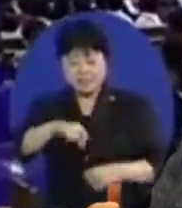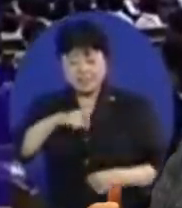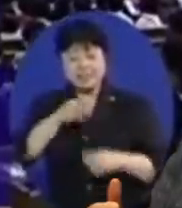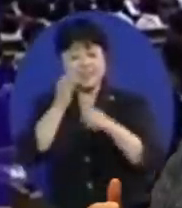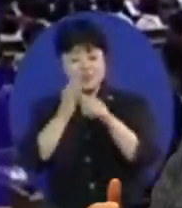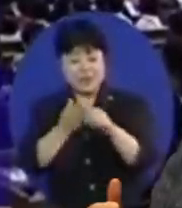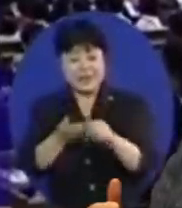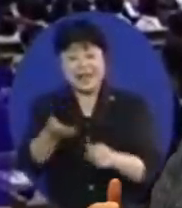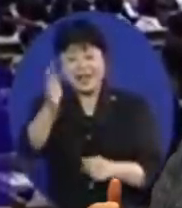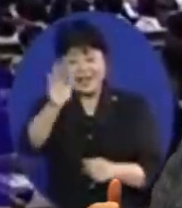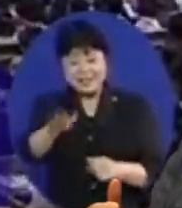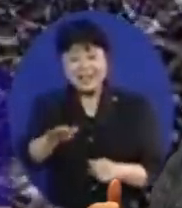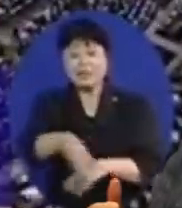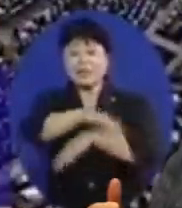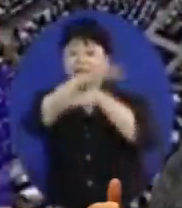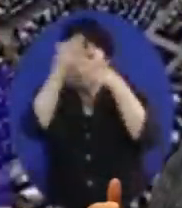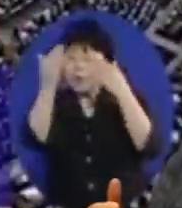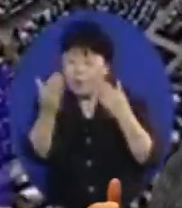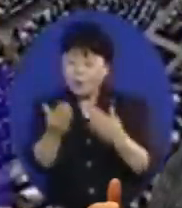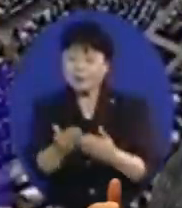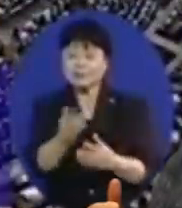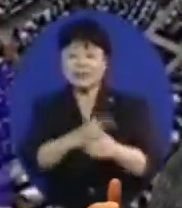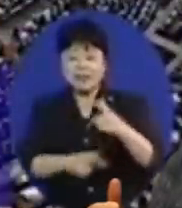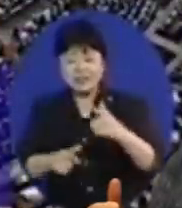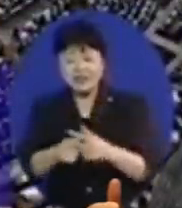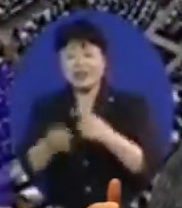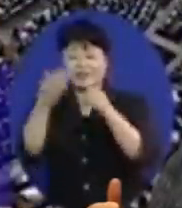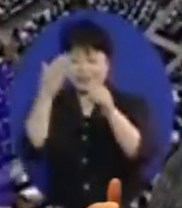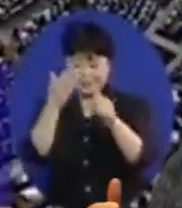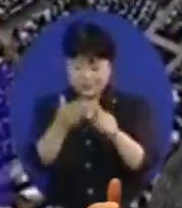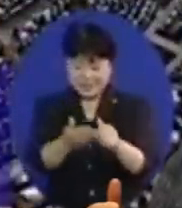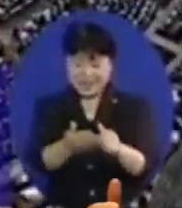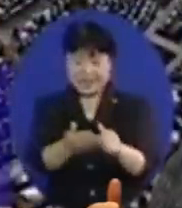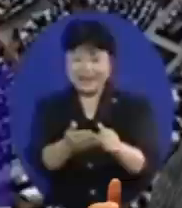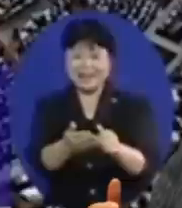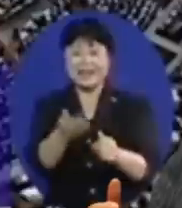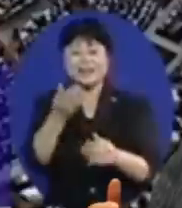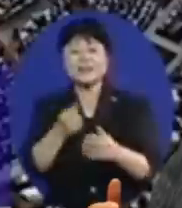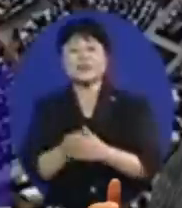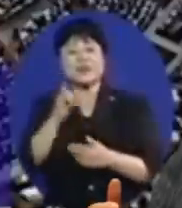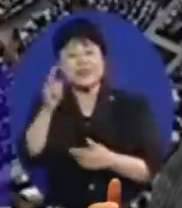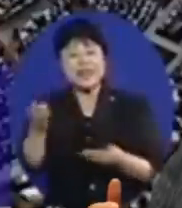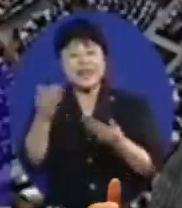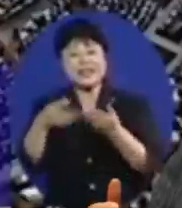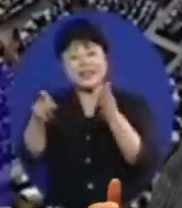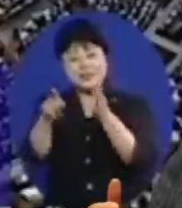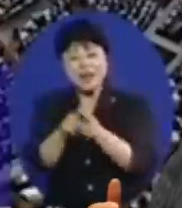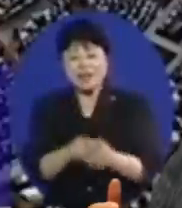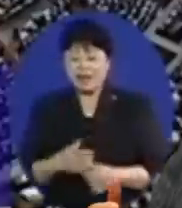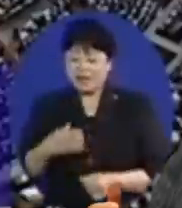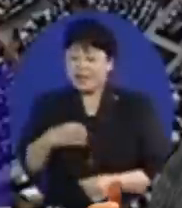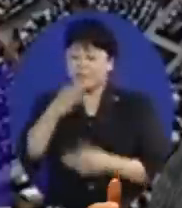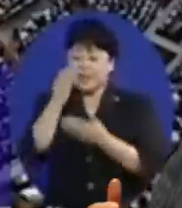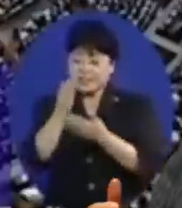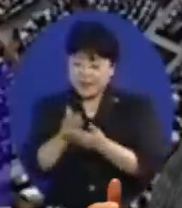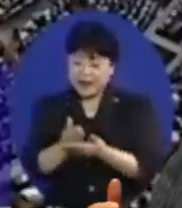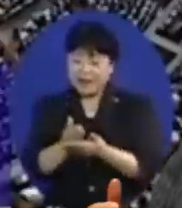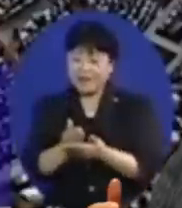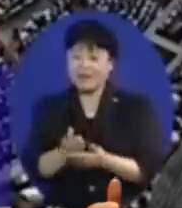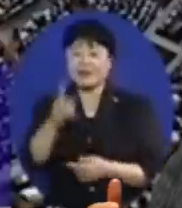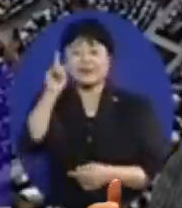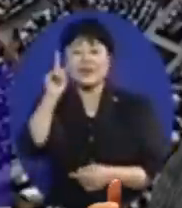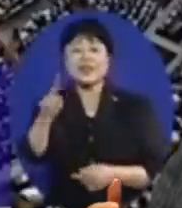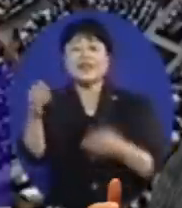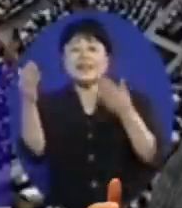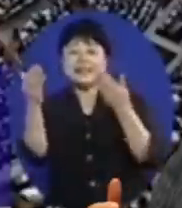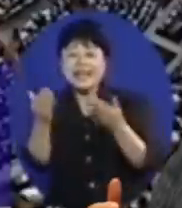그 일을 구하라. 그리하면 이 모든 것을 너희에게 더하시리라. 그러므로 내일 일을 위하여